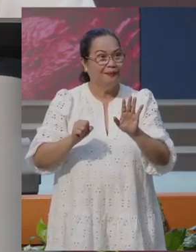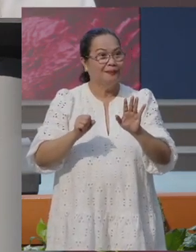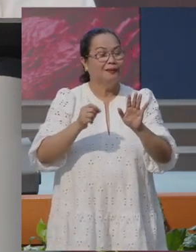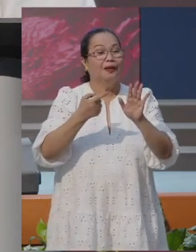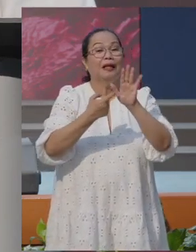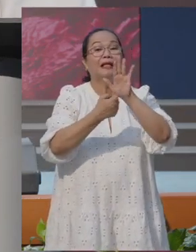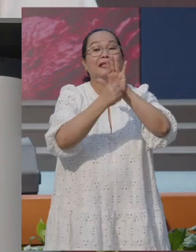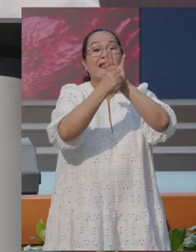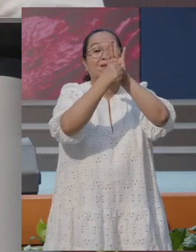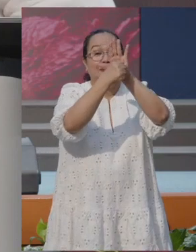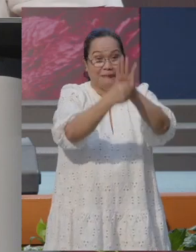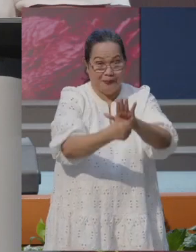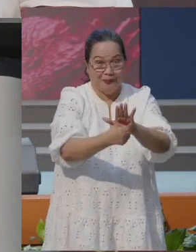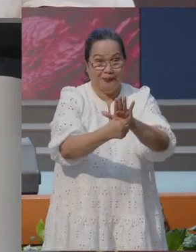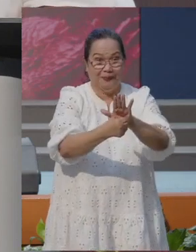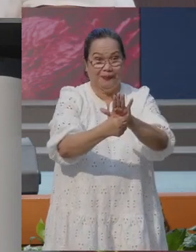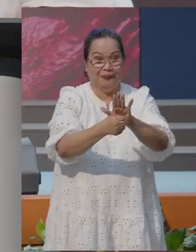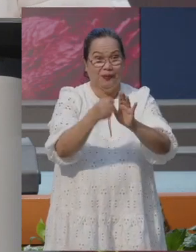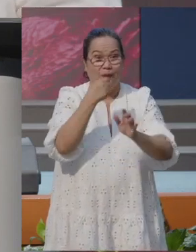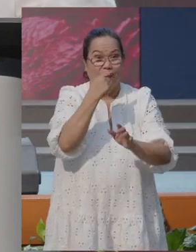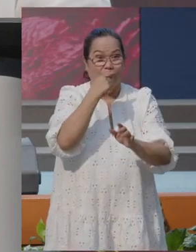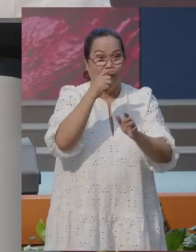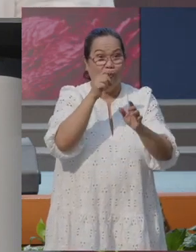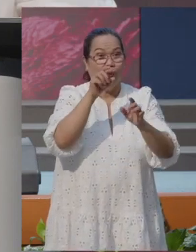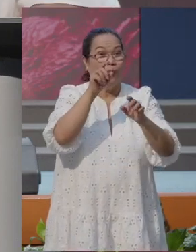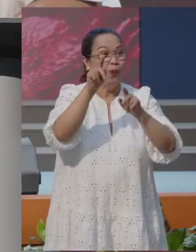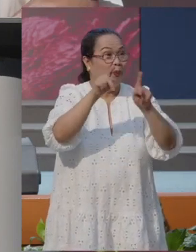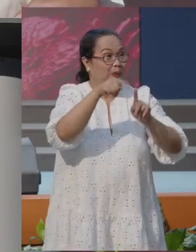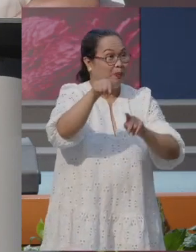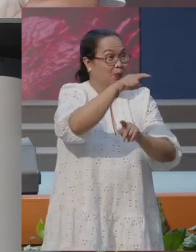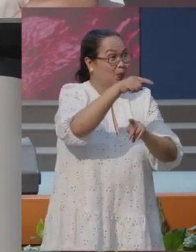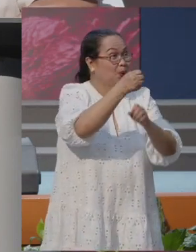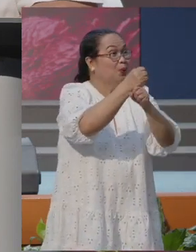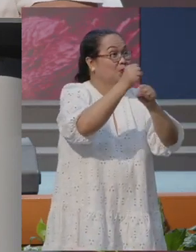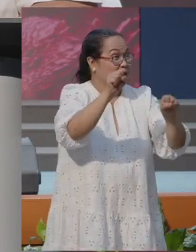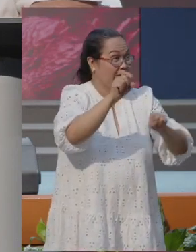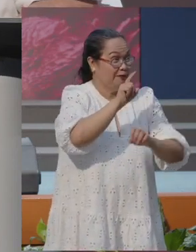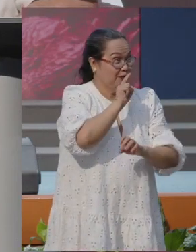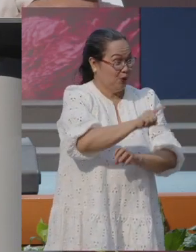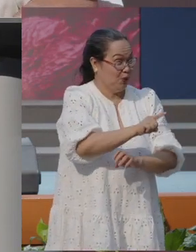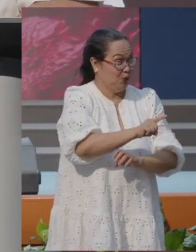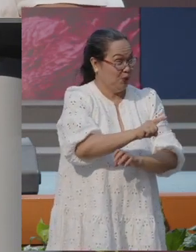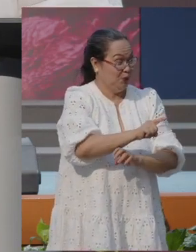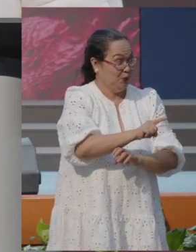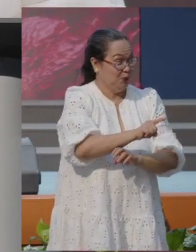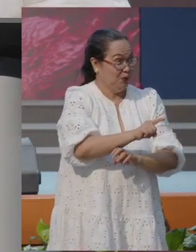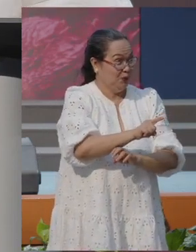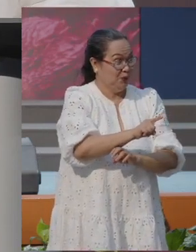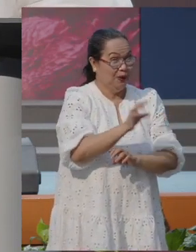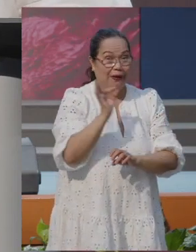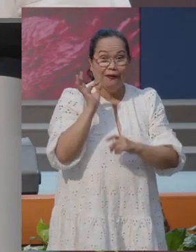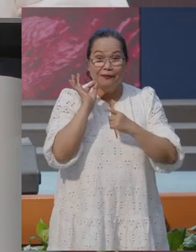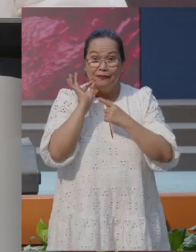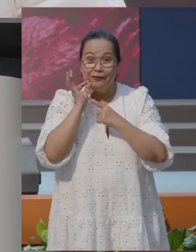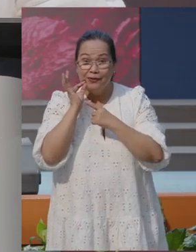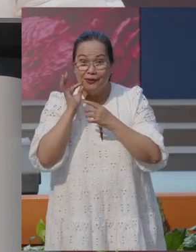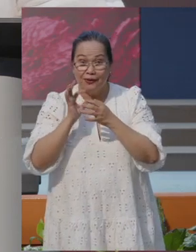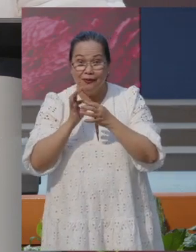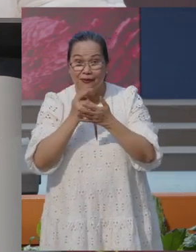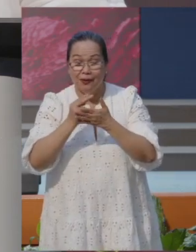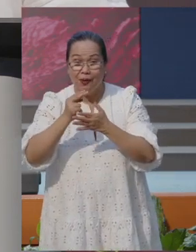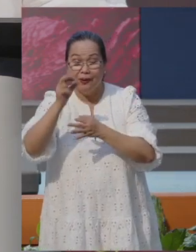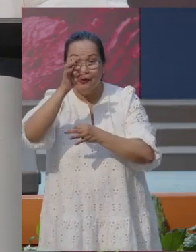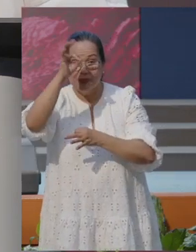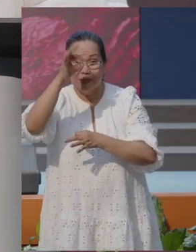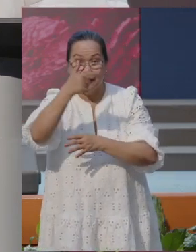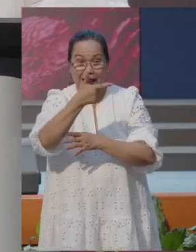tanda ng mga taong ligtas na tunay. Ito ay fruit of the Holy Spirit sa